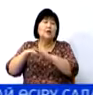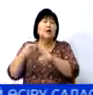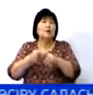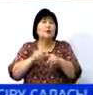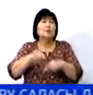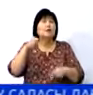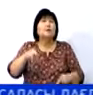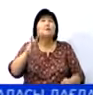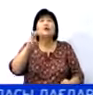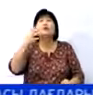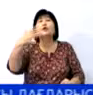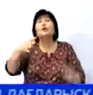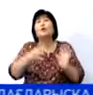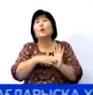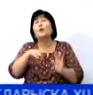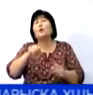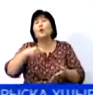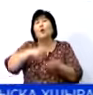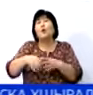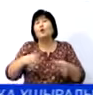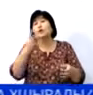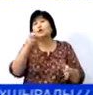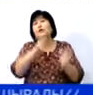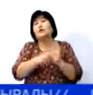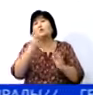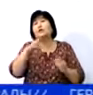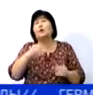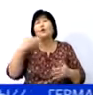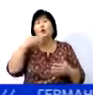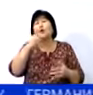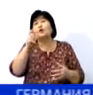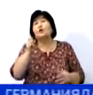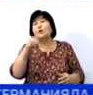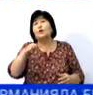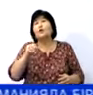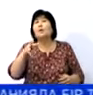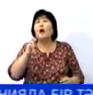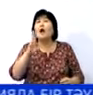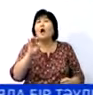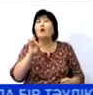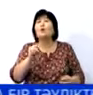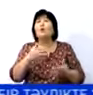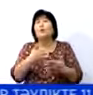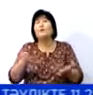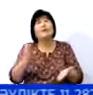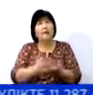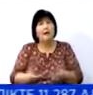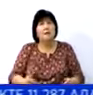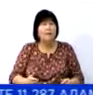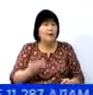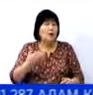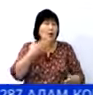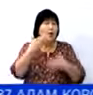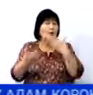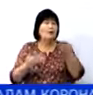ішінде 1259 тонна ұн, 382 тонна күріш, 112 тонна макарон өнімдері бар. Тарбаудондарға сұранысқа сәйкес